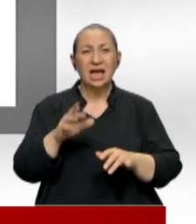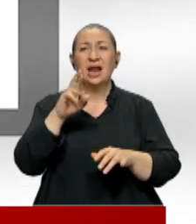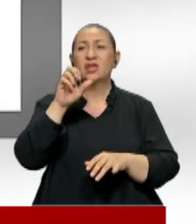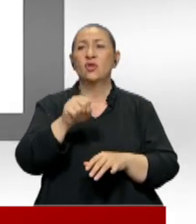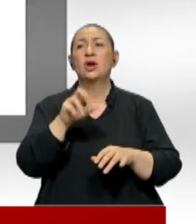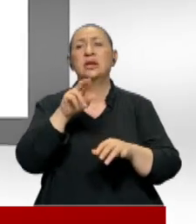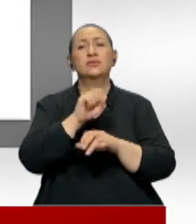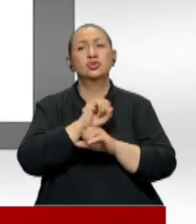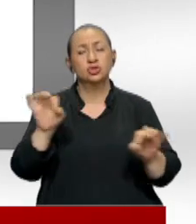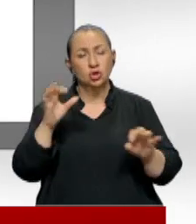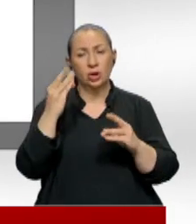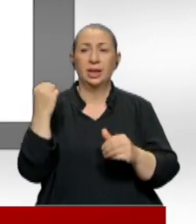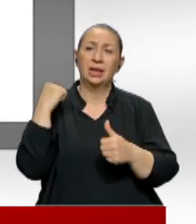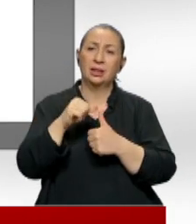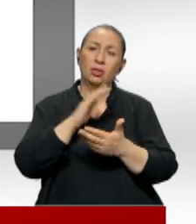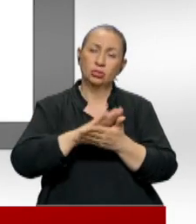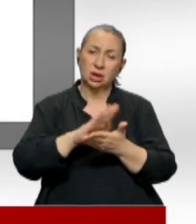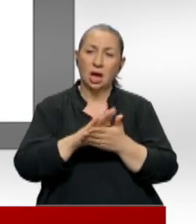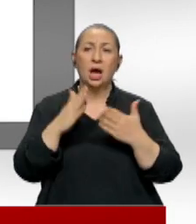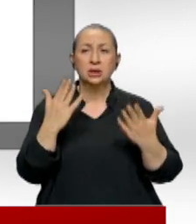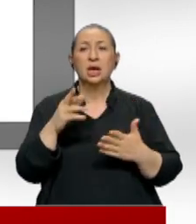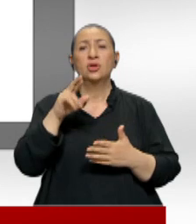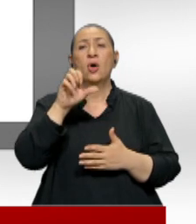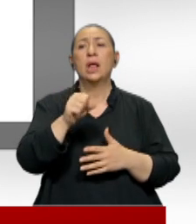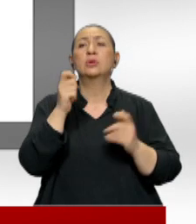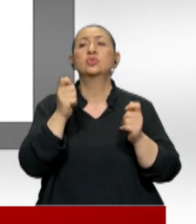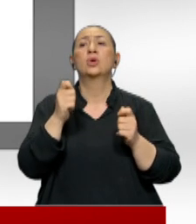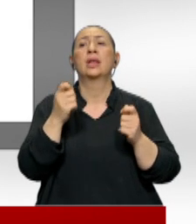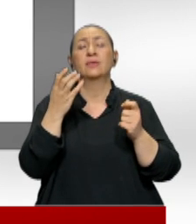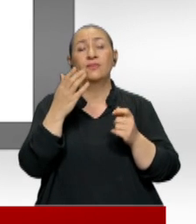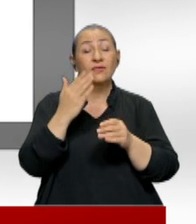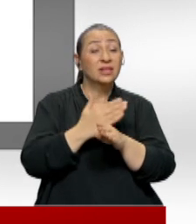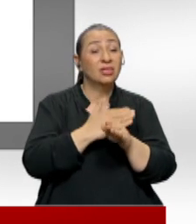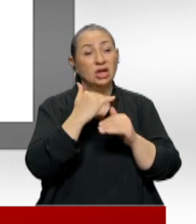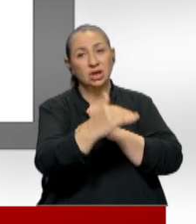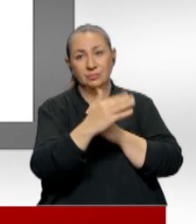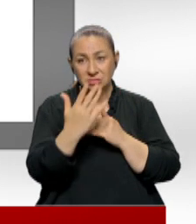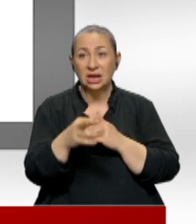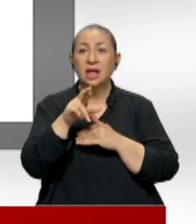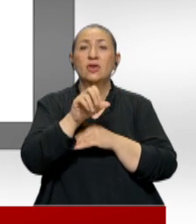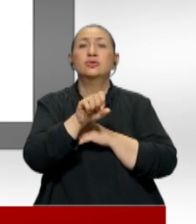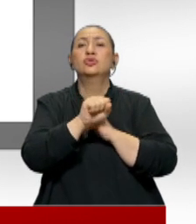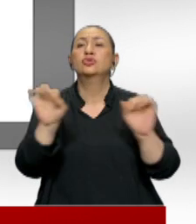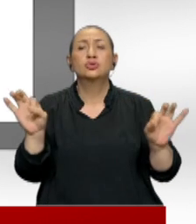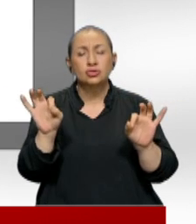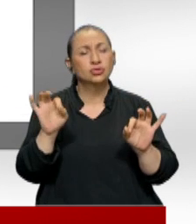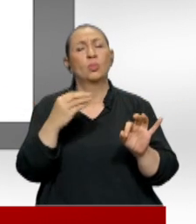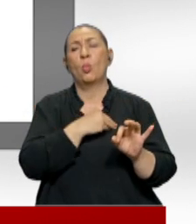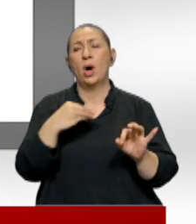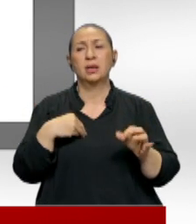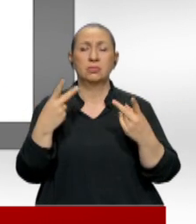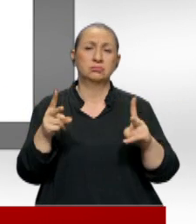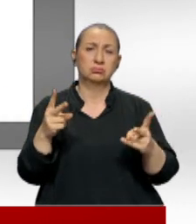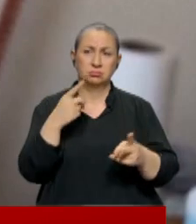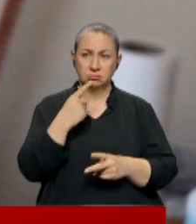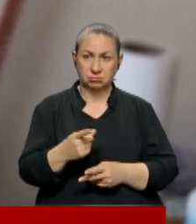randevulu randevusuz olarak yeniden düzenlenmiştir artık randevu almakta zorlanan vatandaşlarımız randevusuz olarak da muayene